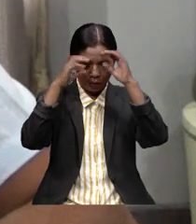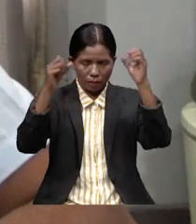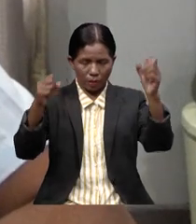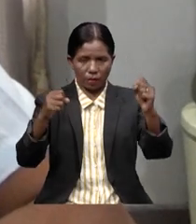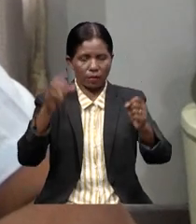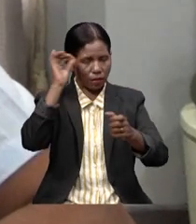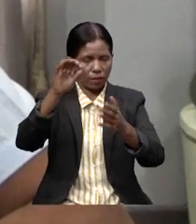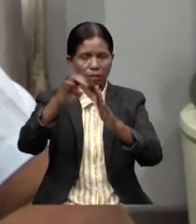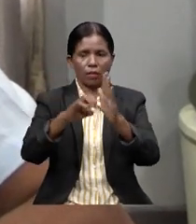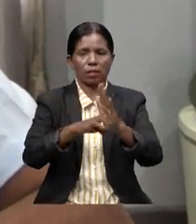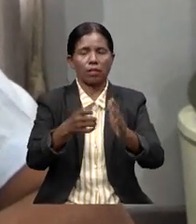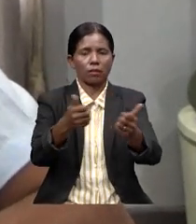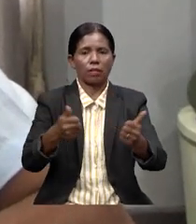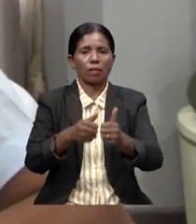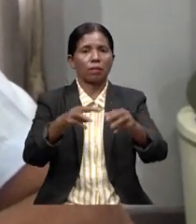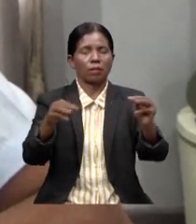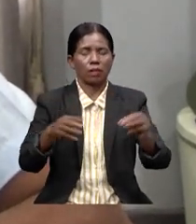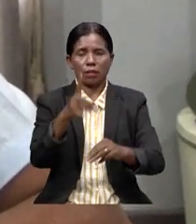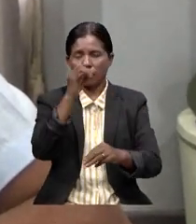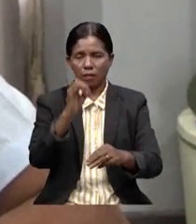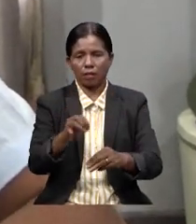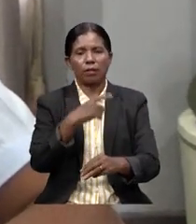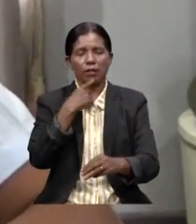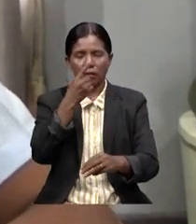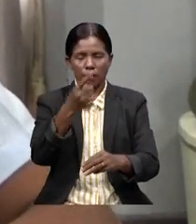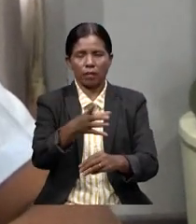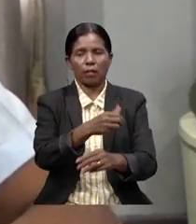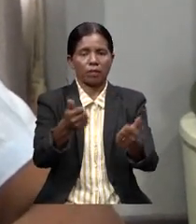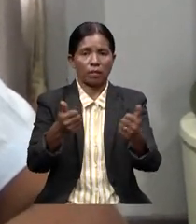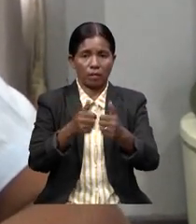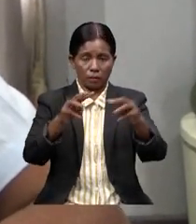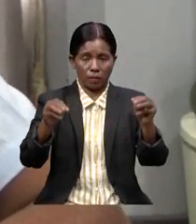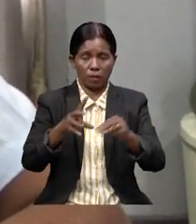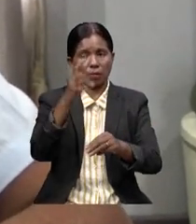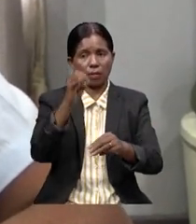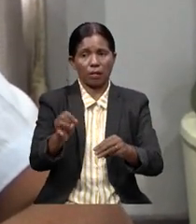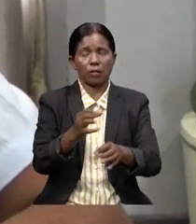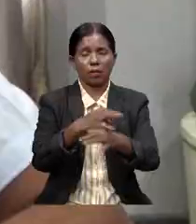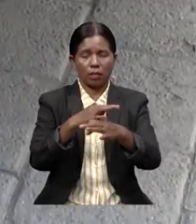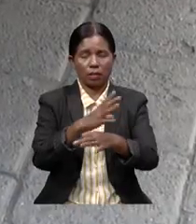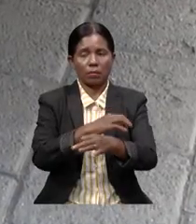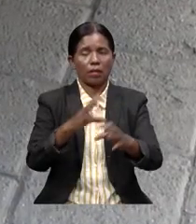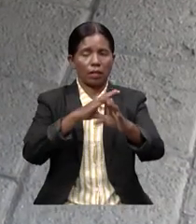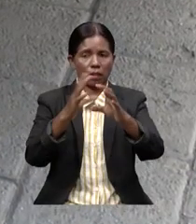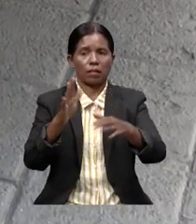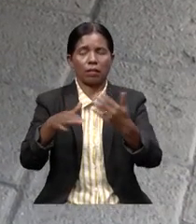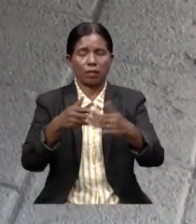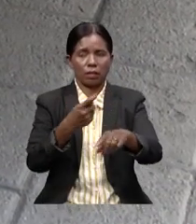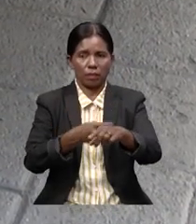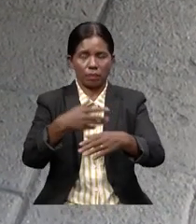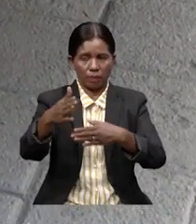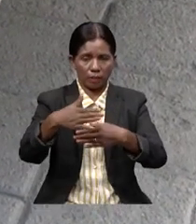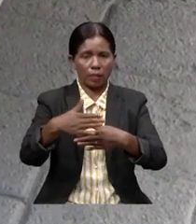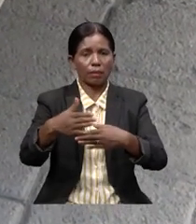atual sekretario junto autoridade municipio dili Francisco dos Santos ateten autoridade municipio dili sei halo manutenção ba kareta hirak ne ia tempo badak